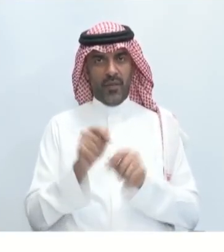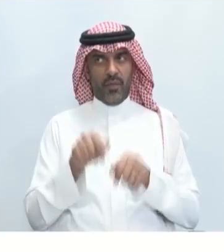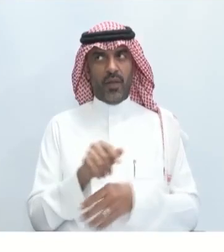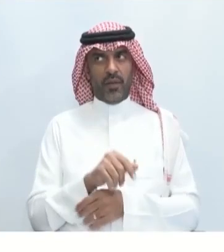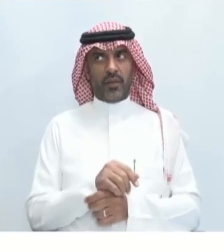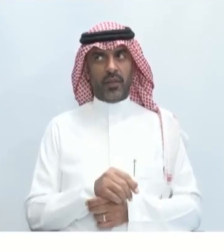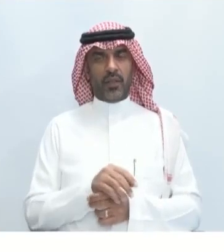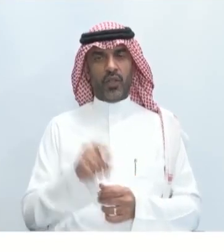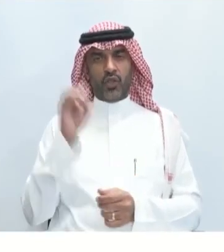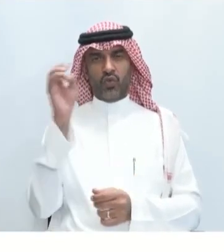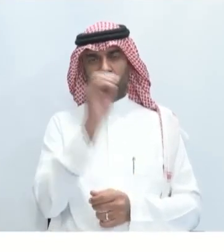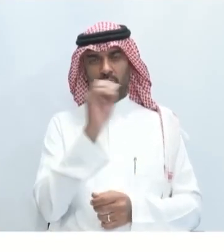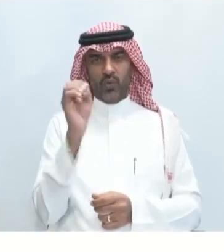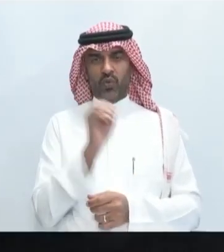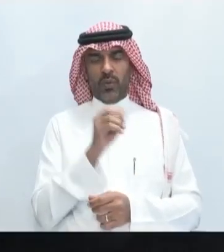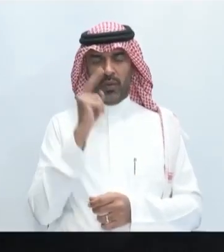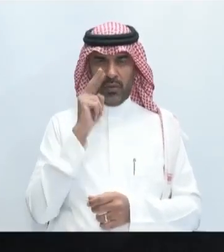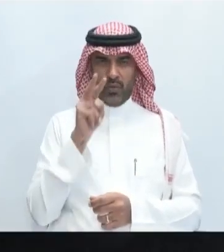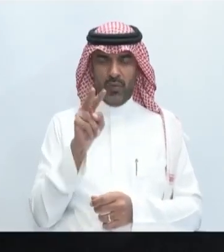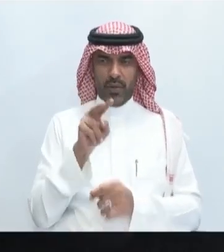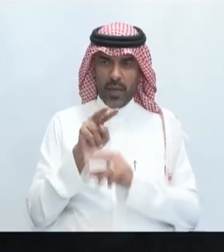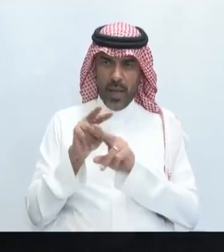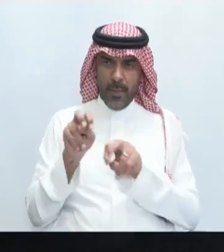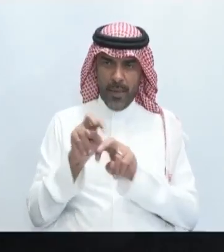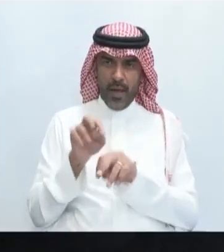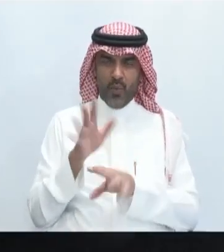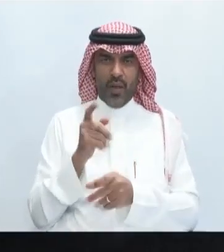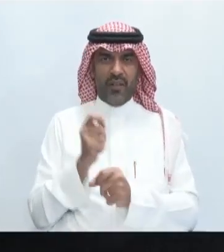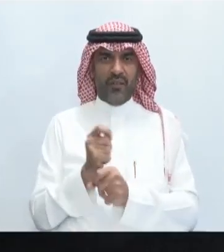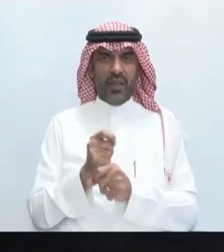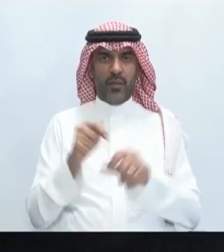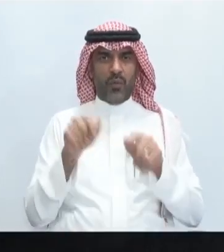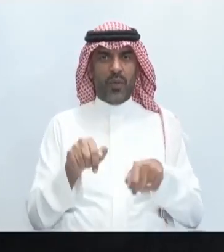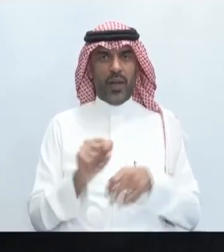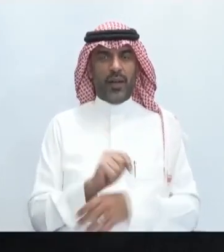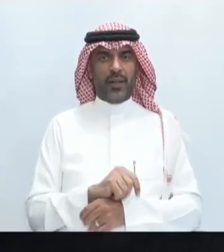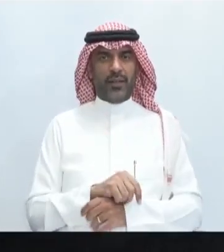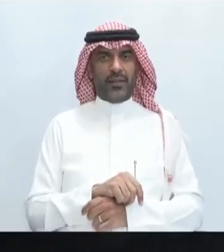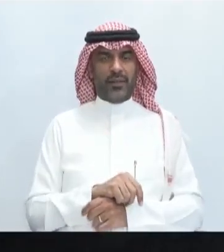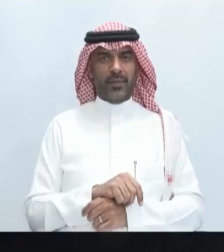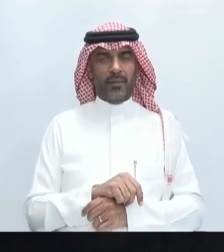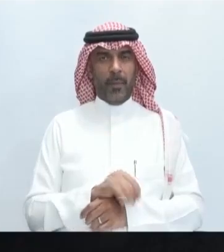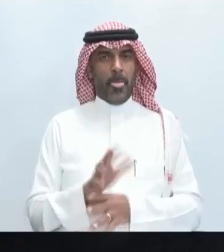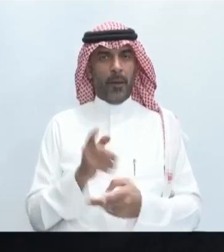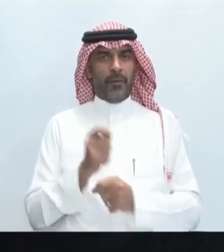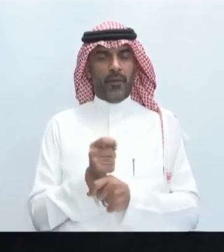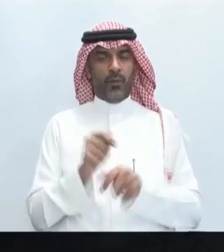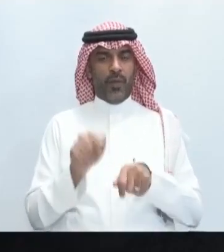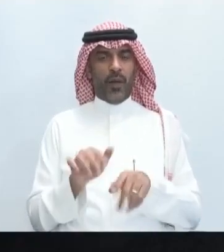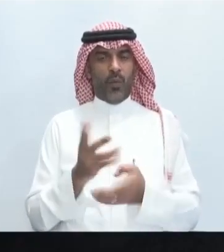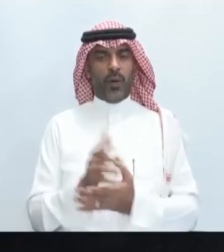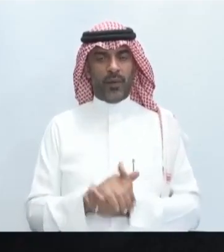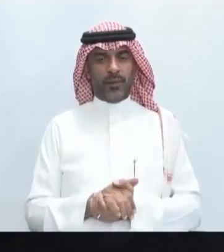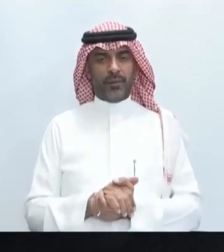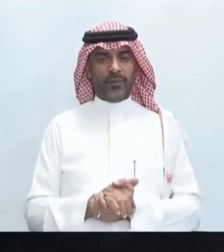تامل هذه الجمل ابحث عن الافعال المضارعه اين الافعال المضارعه